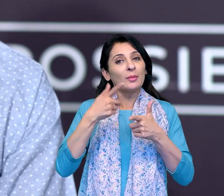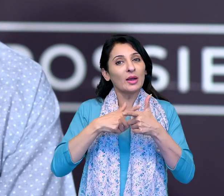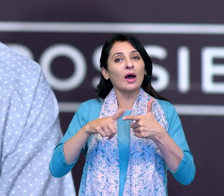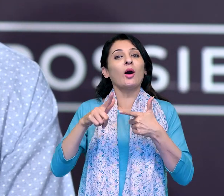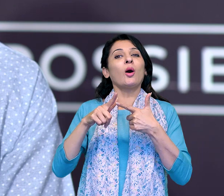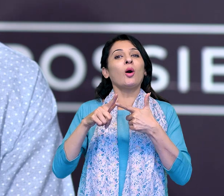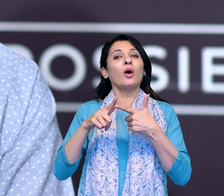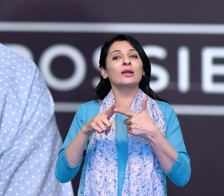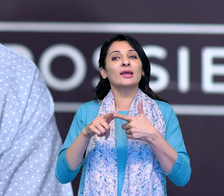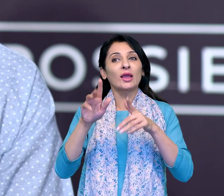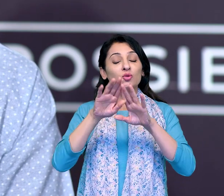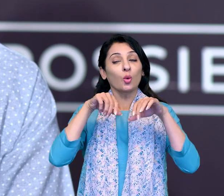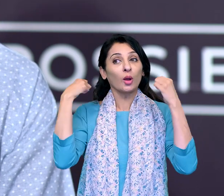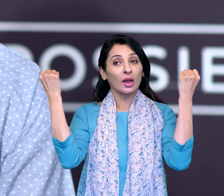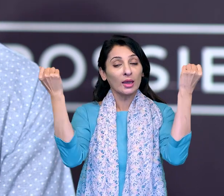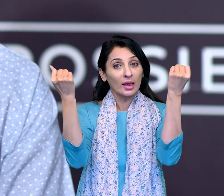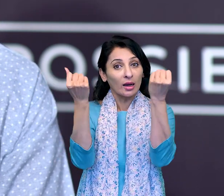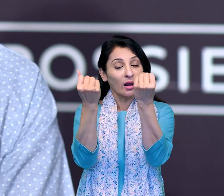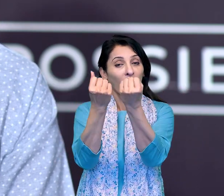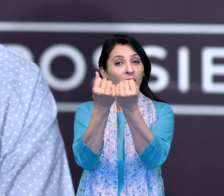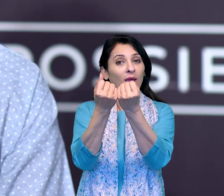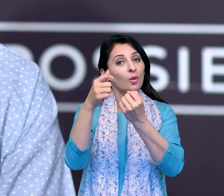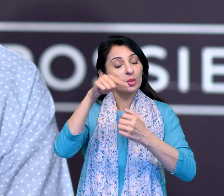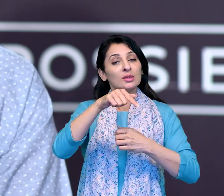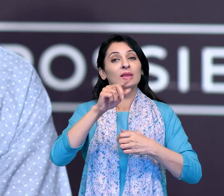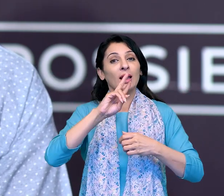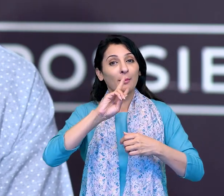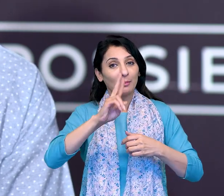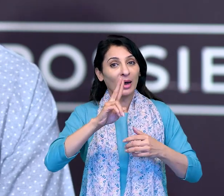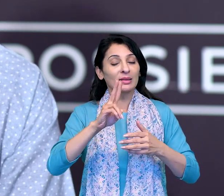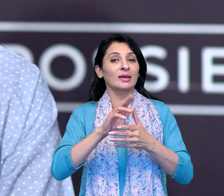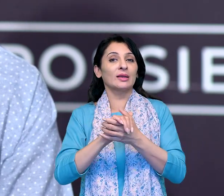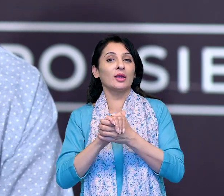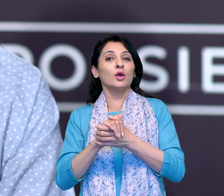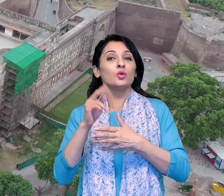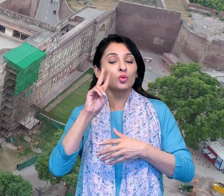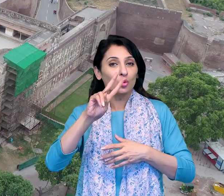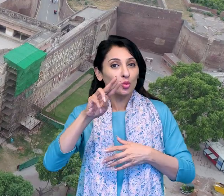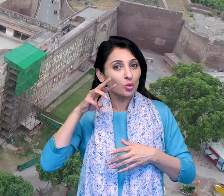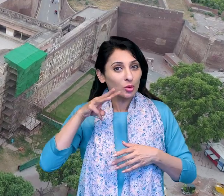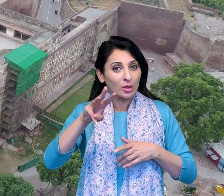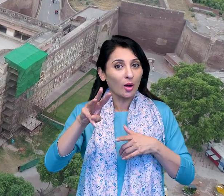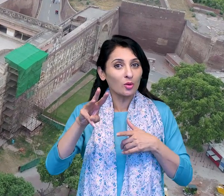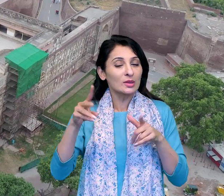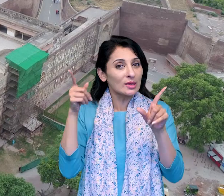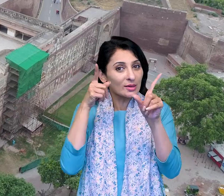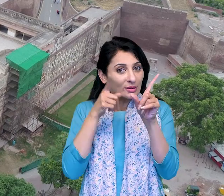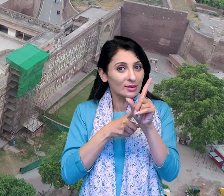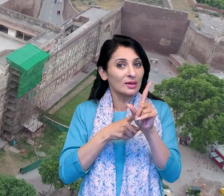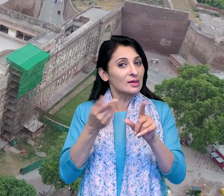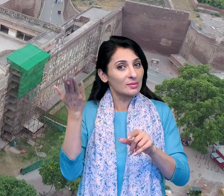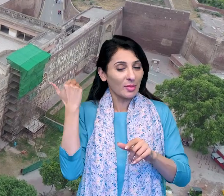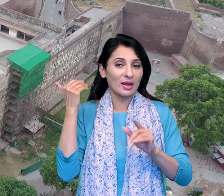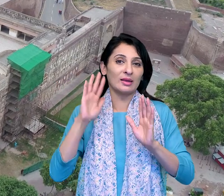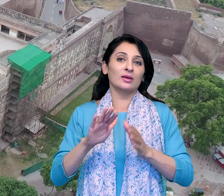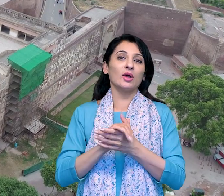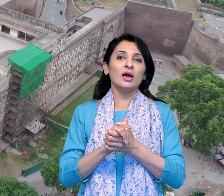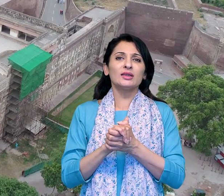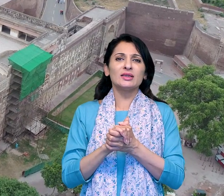तो मोर दें 2000 मार्क ये मुड़ फोर्ट